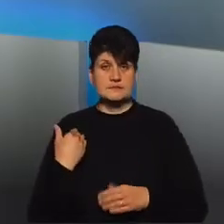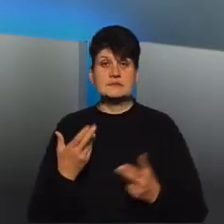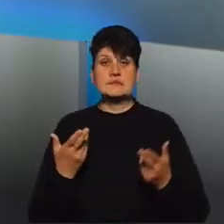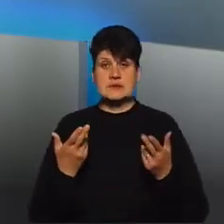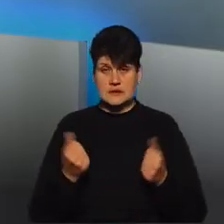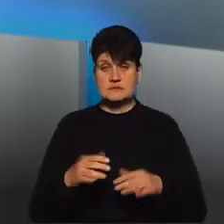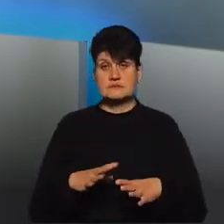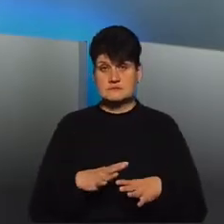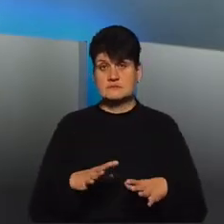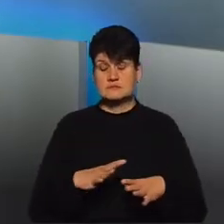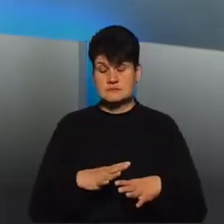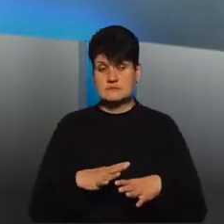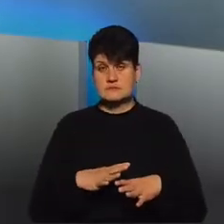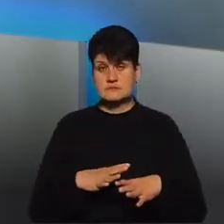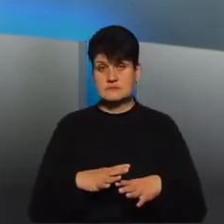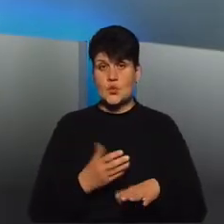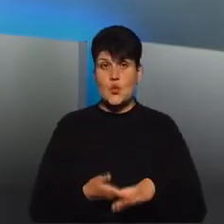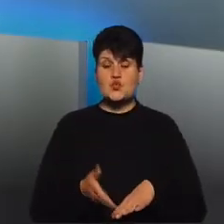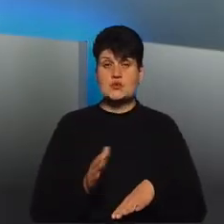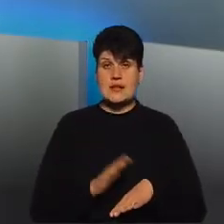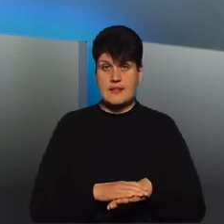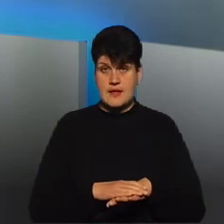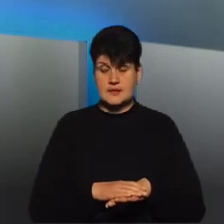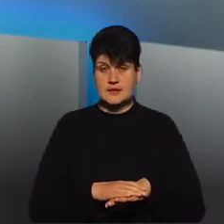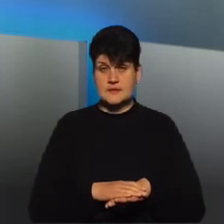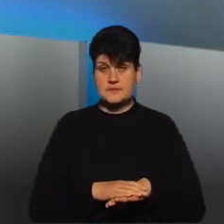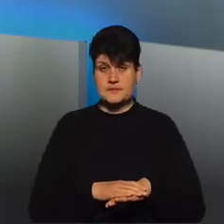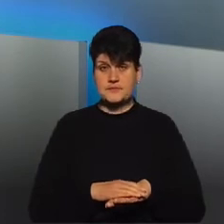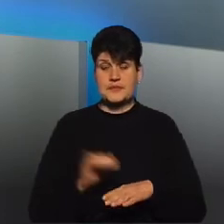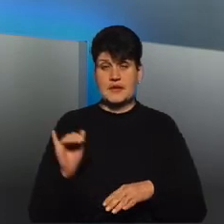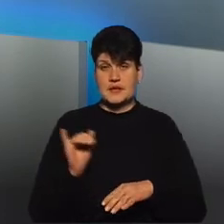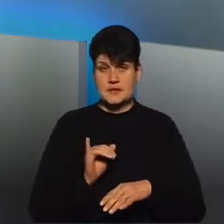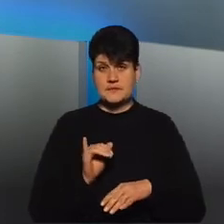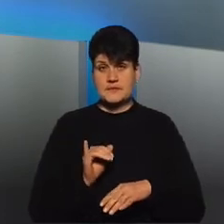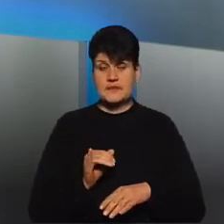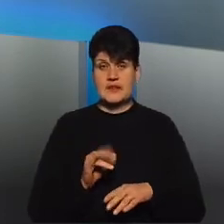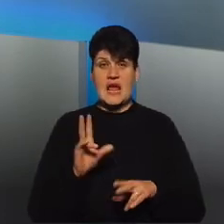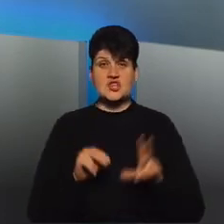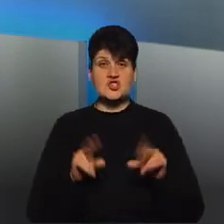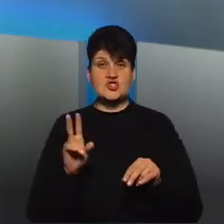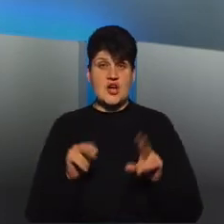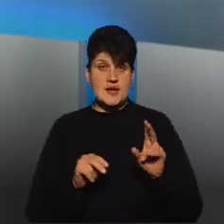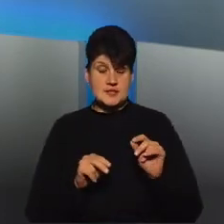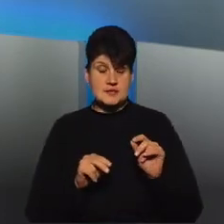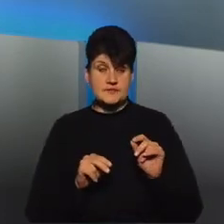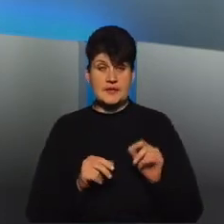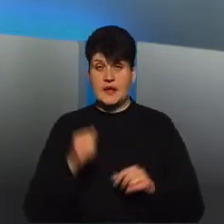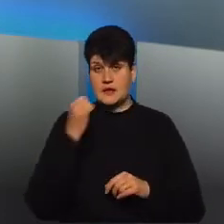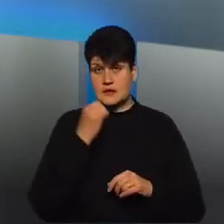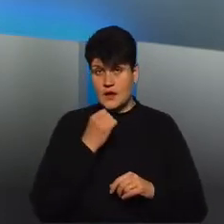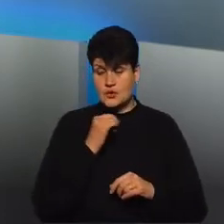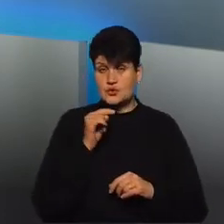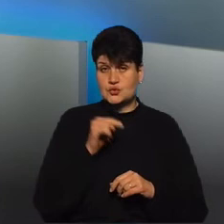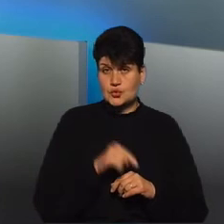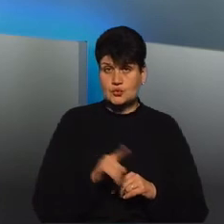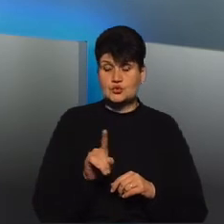траплялися ускладнення. І, на щастя, дякуючи тому, що на